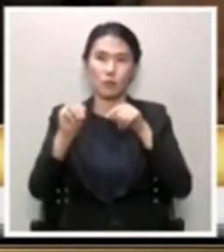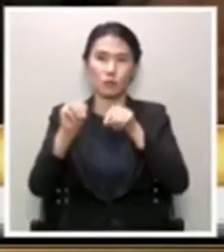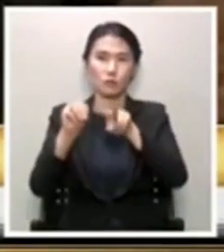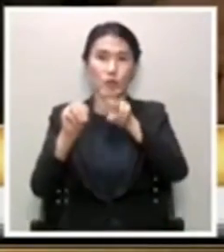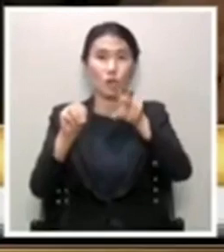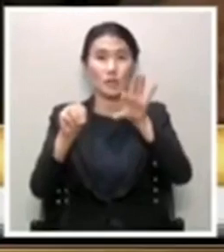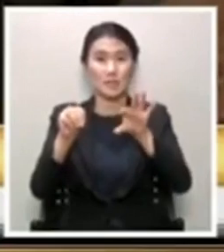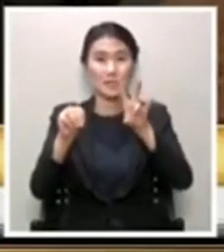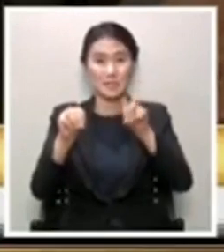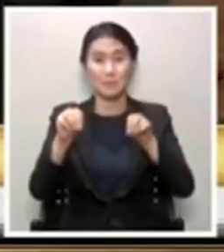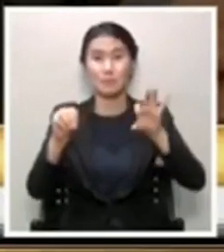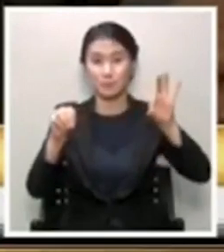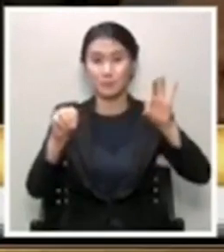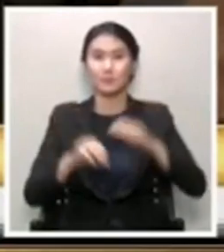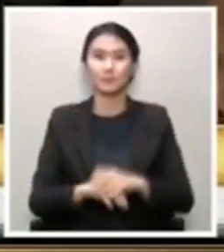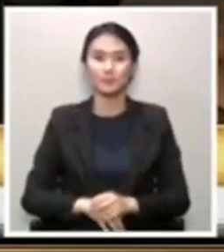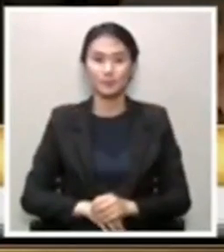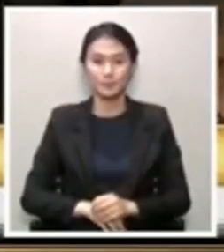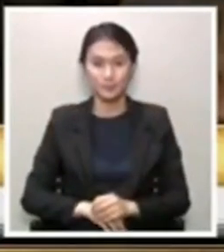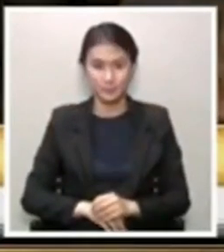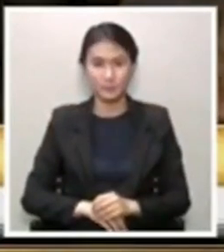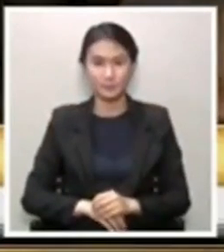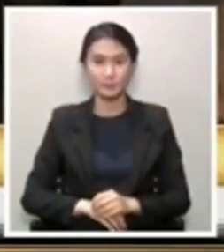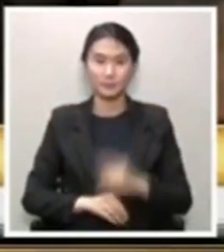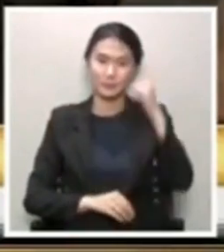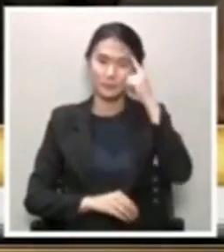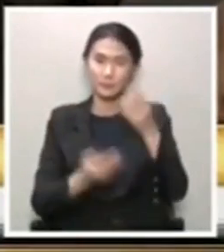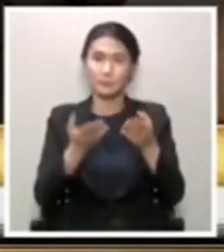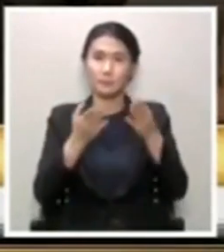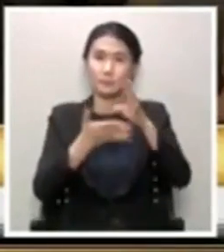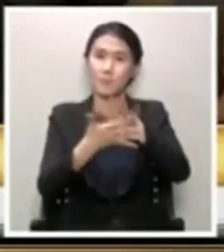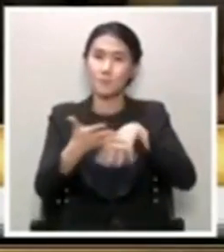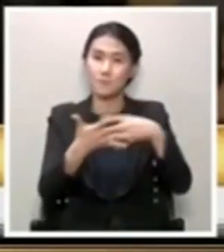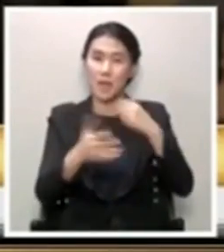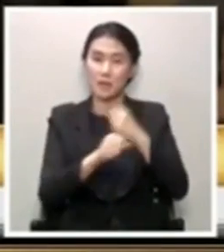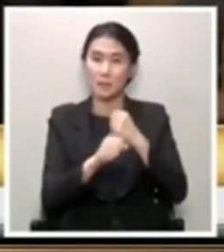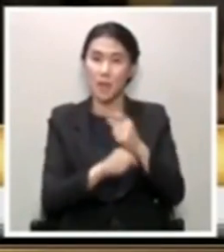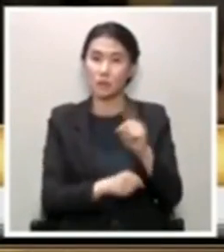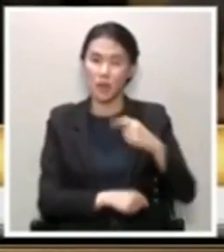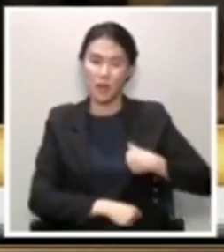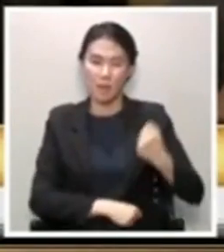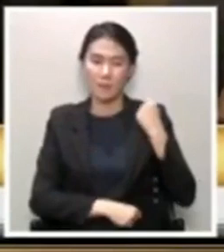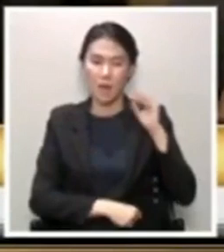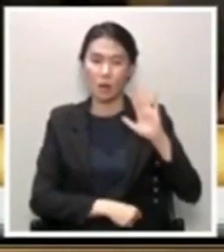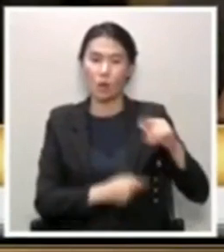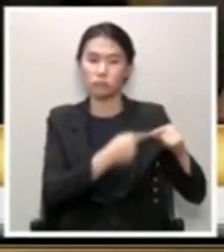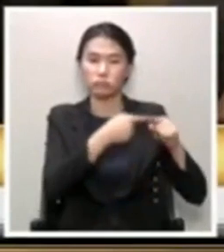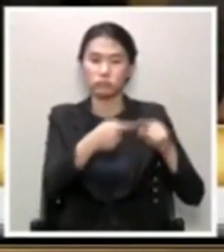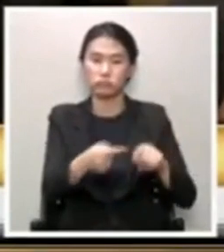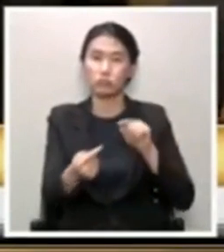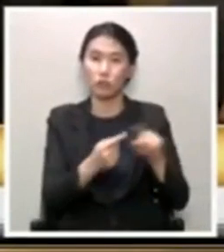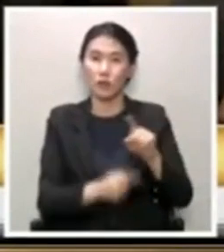279นะครับแล้วก็เป็นรัฐธรรมนูญที่วางกลไกในการสืบทอดอำนาจของคสช.ไว้ชัดเจนโดยผ่านวุฒิสภ